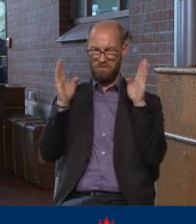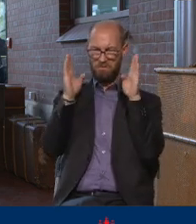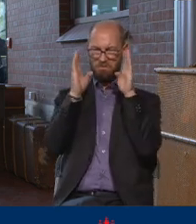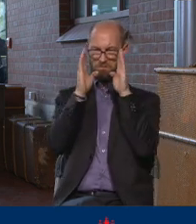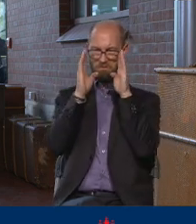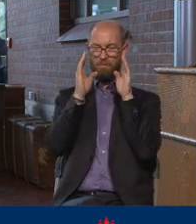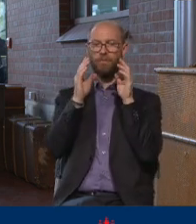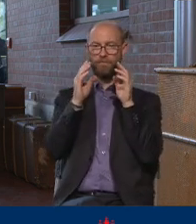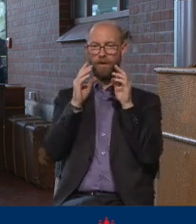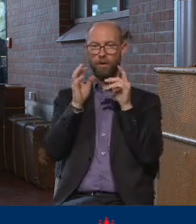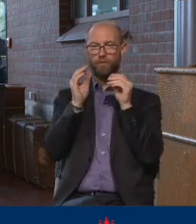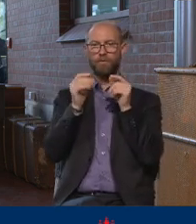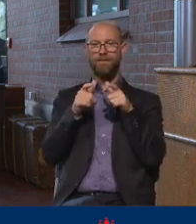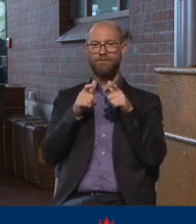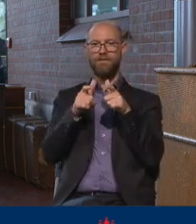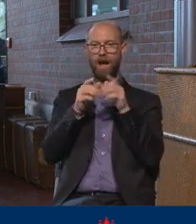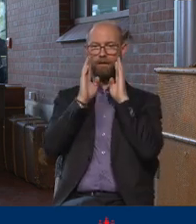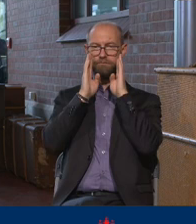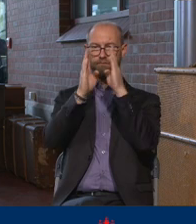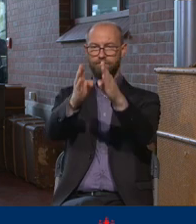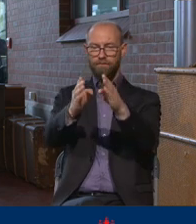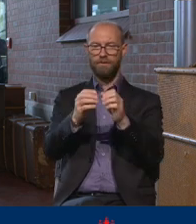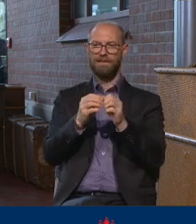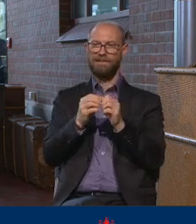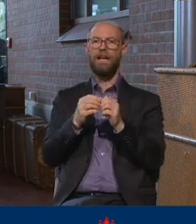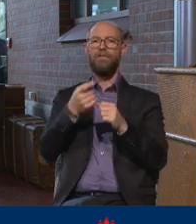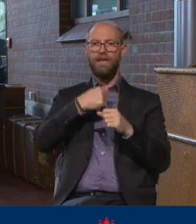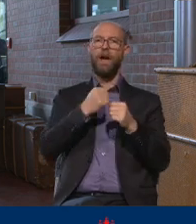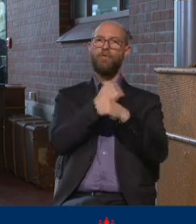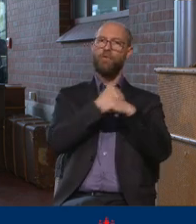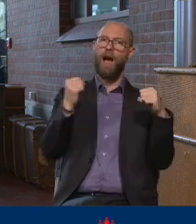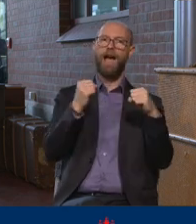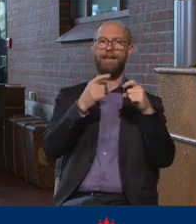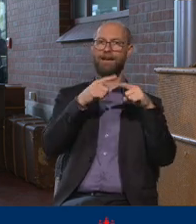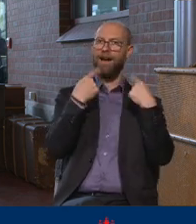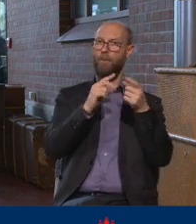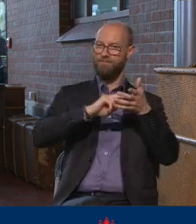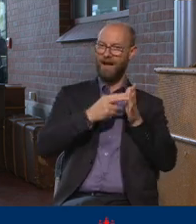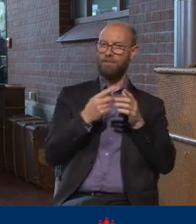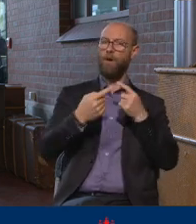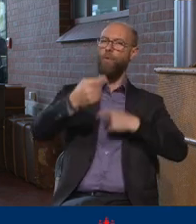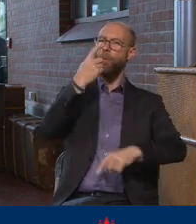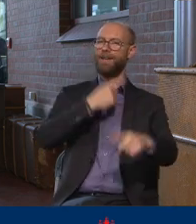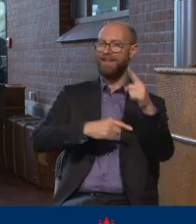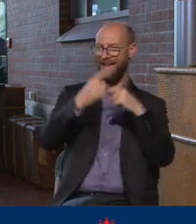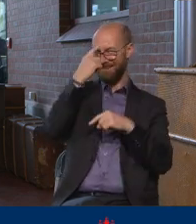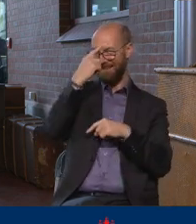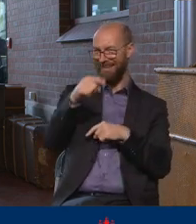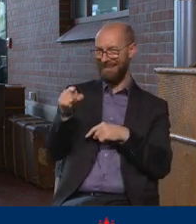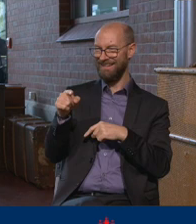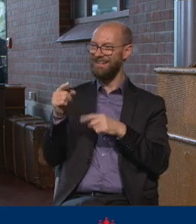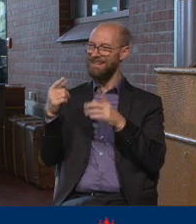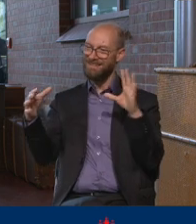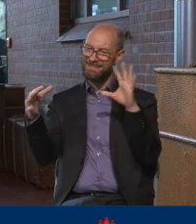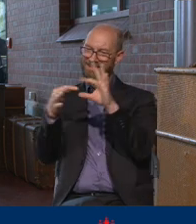für eine fahrt von der grün seither wir denken dass umgekehrt deswegen muss man wahrscheinlich dieses vernähen